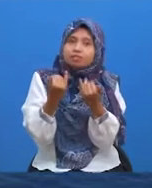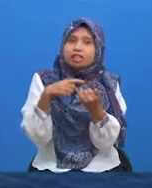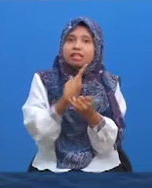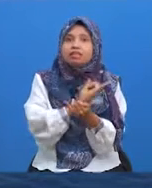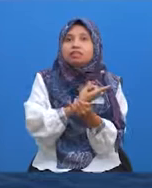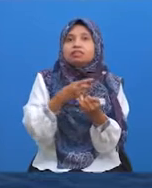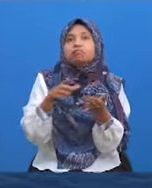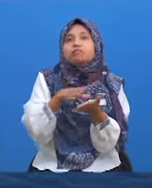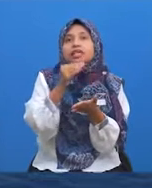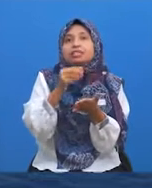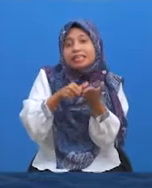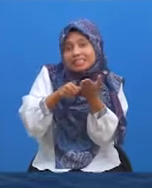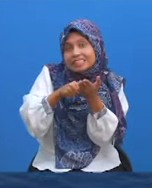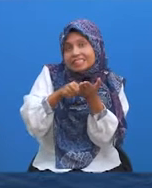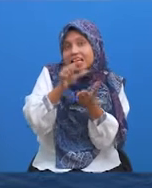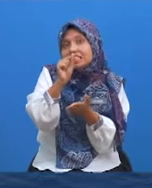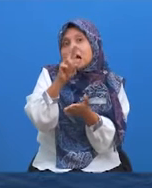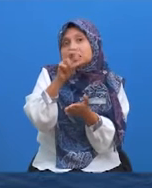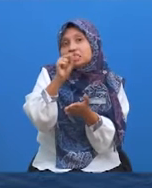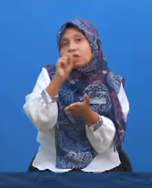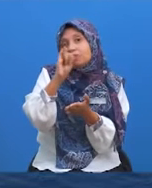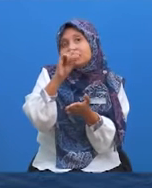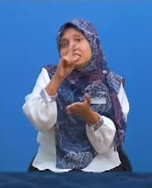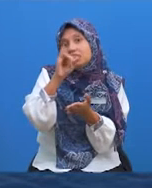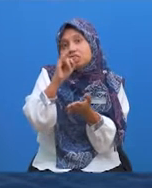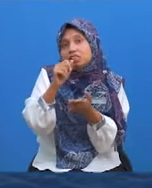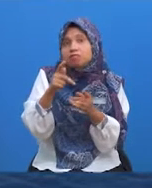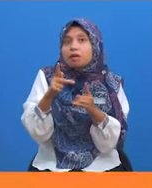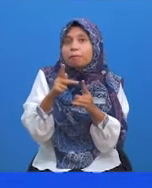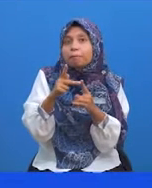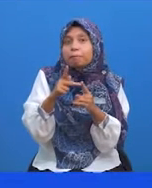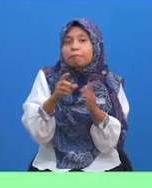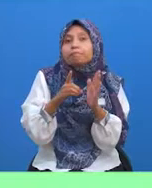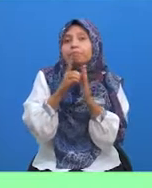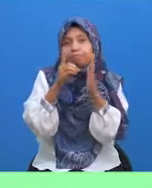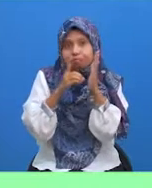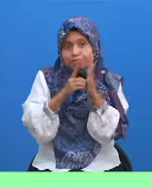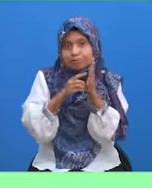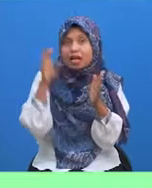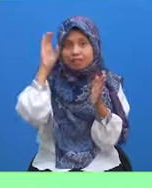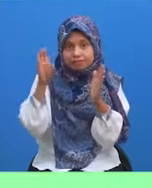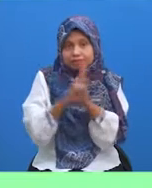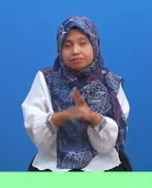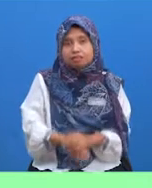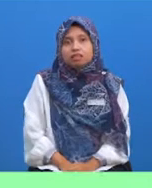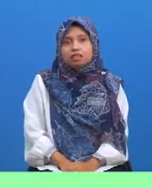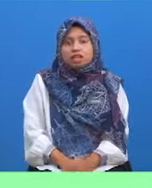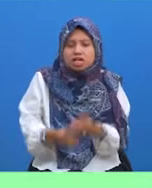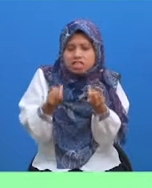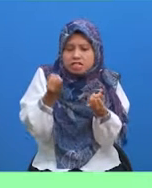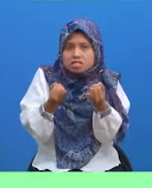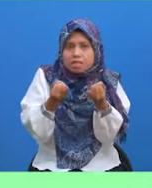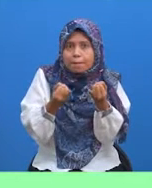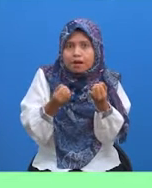sensor sidik ke atas konsep keanjalan harga sepeda sekain Raja keseimbangan pasaran asal